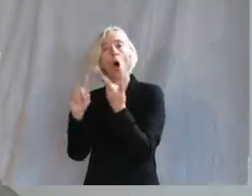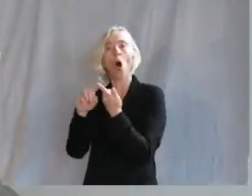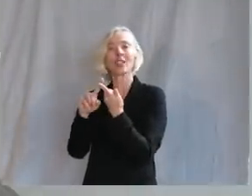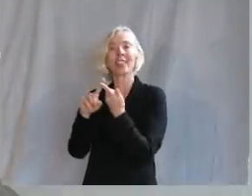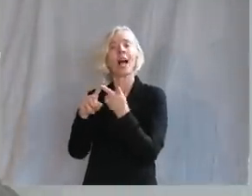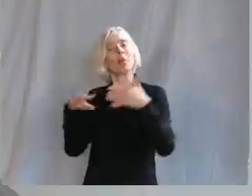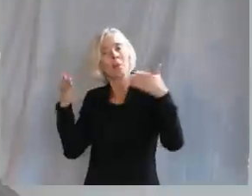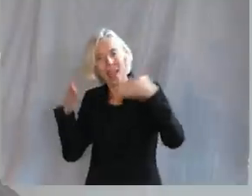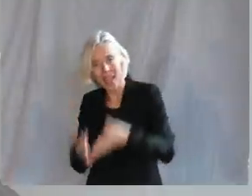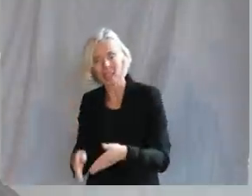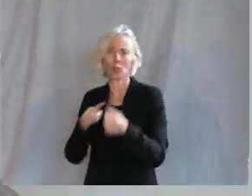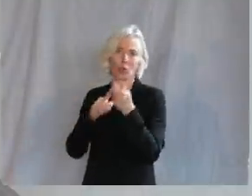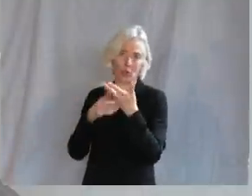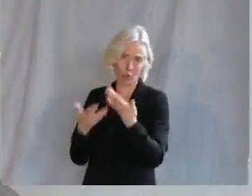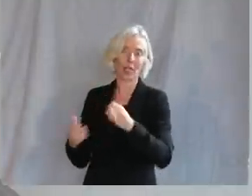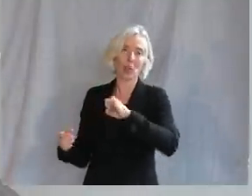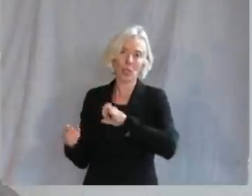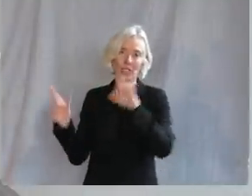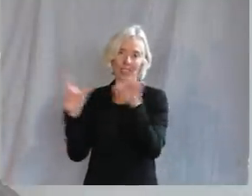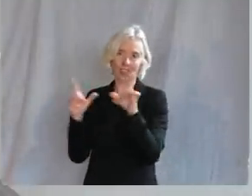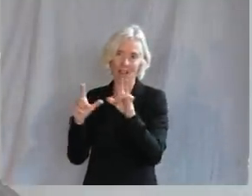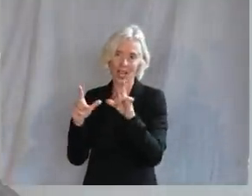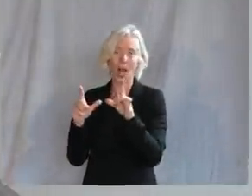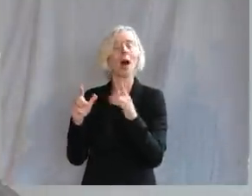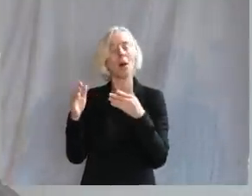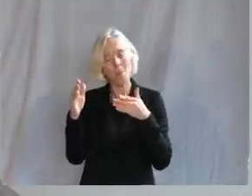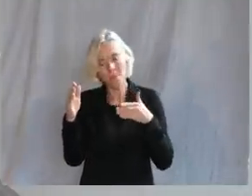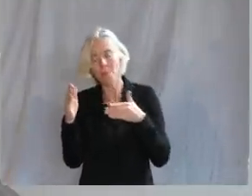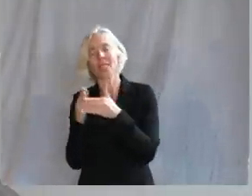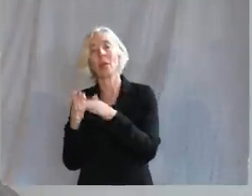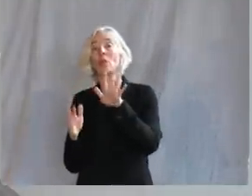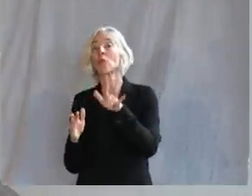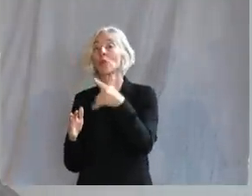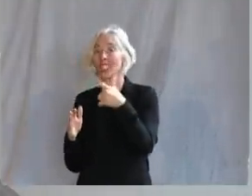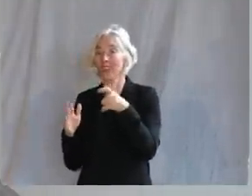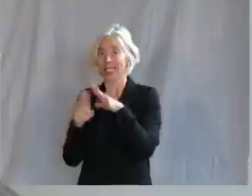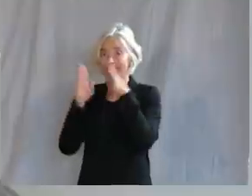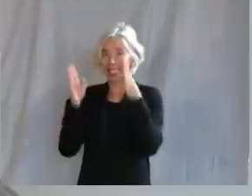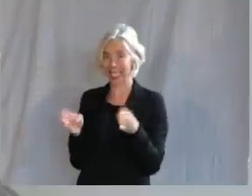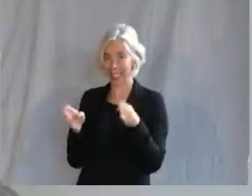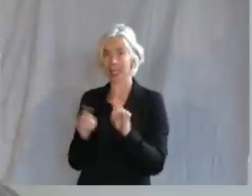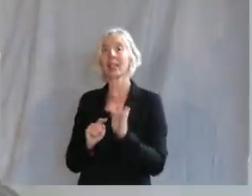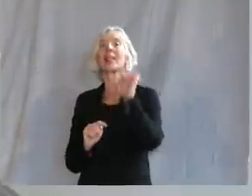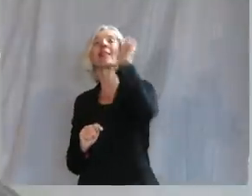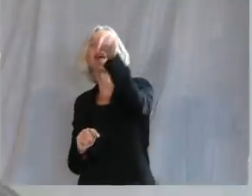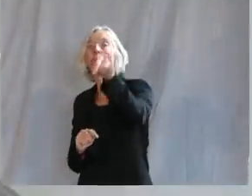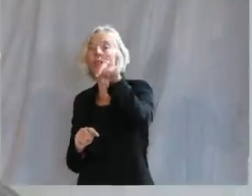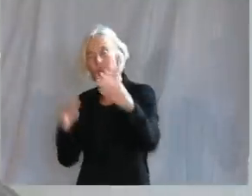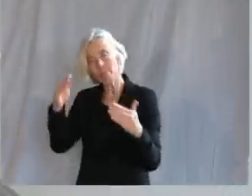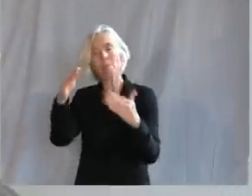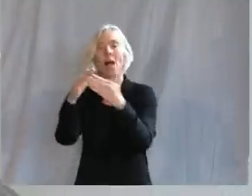25 Teilnehmende vor Ort sein. Bei Veranstaltungen unter freiem Himmel wird die